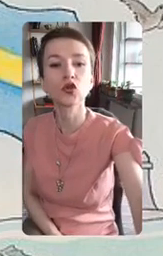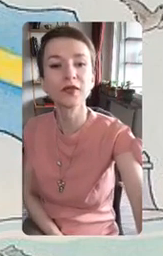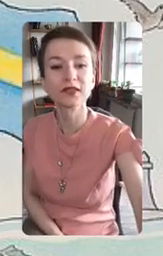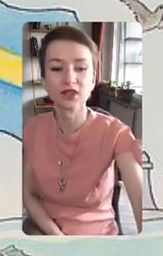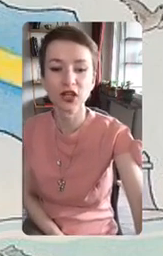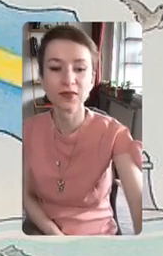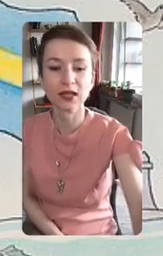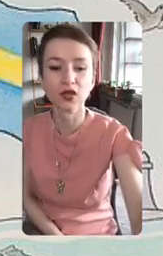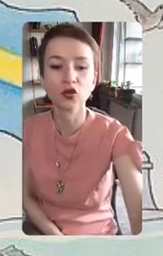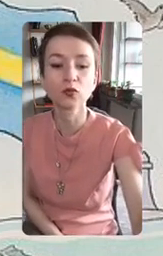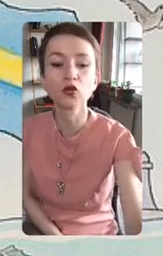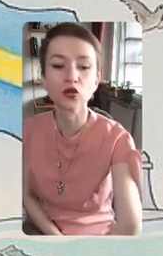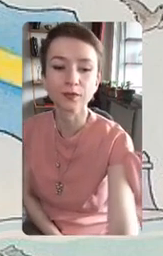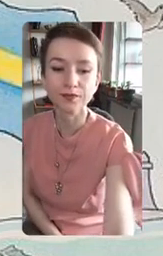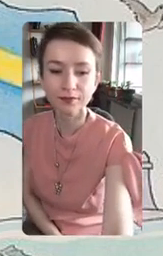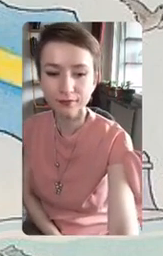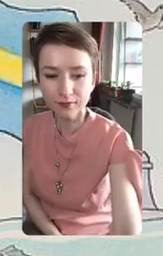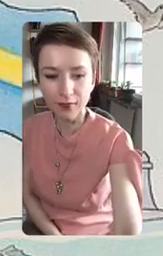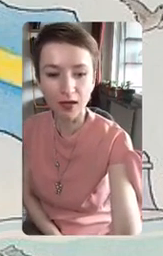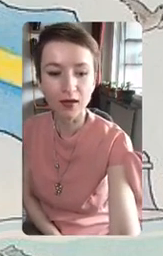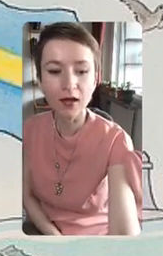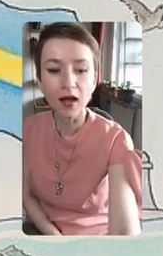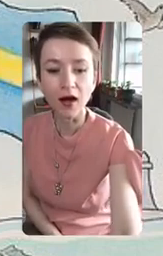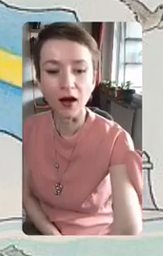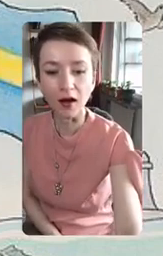И тут мы возвращаемся к ее мужу,